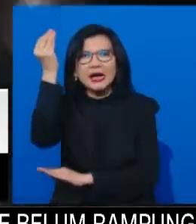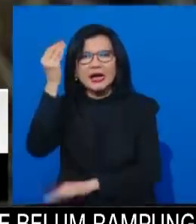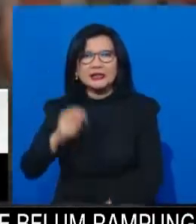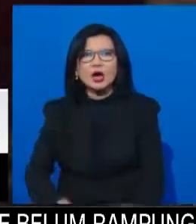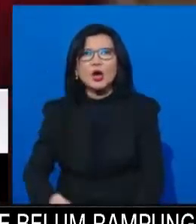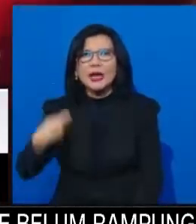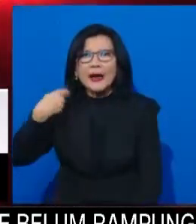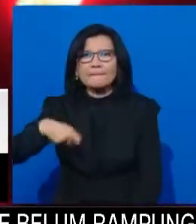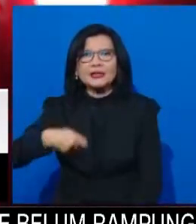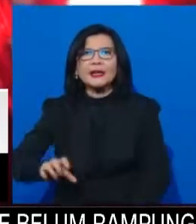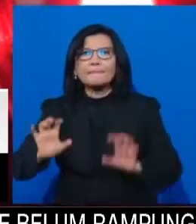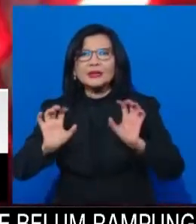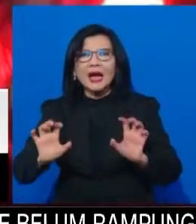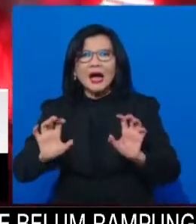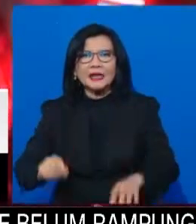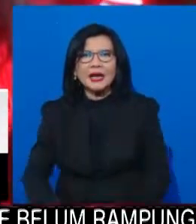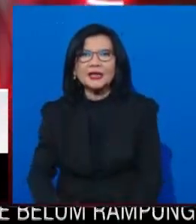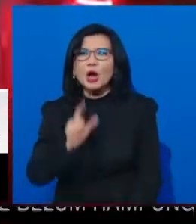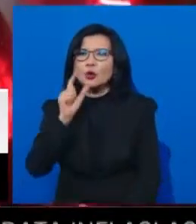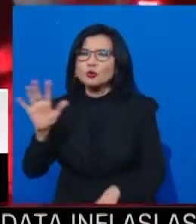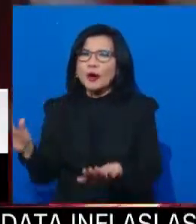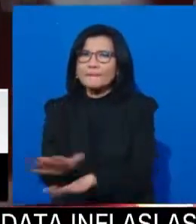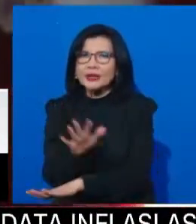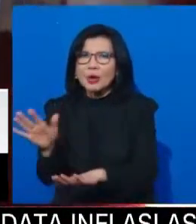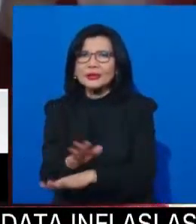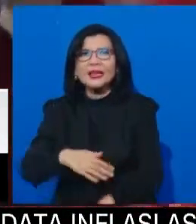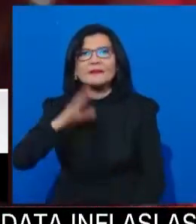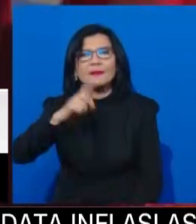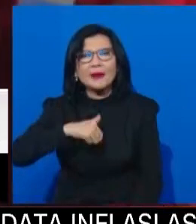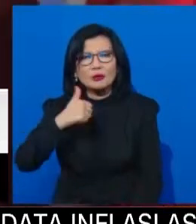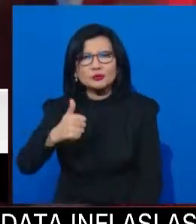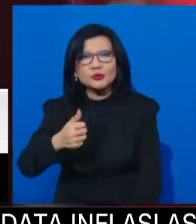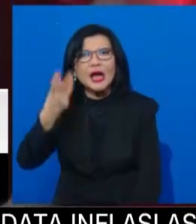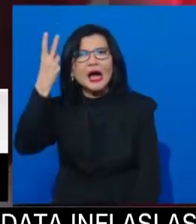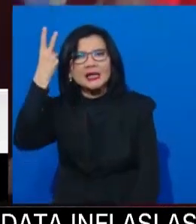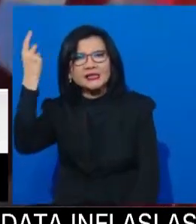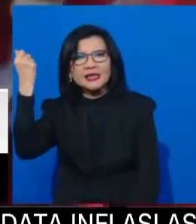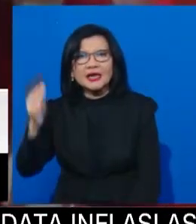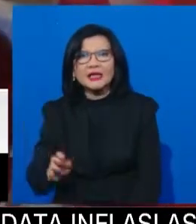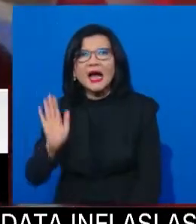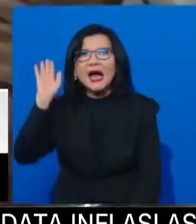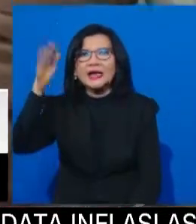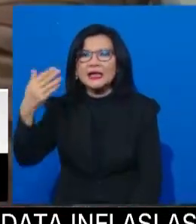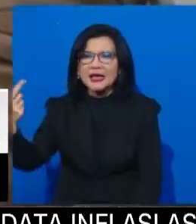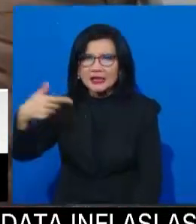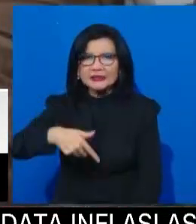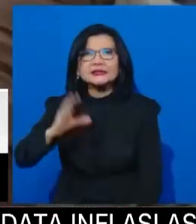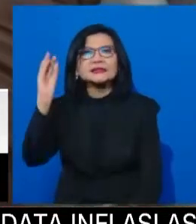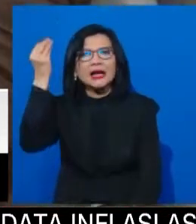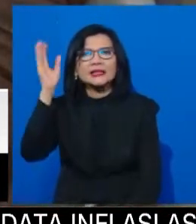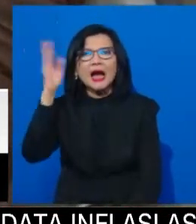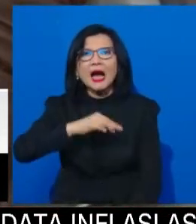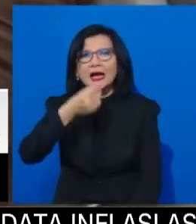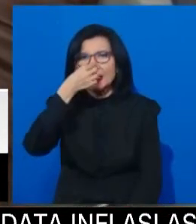Menteri Pertahanan Prabowo Subianto untuk mendapatkan perawatan lebih baik. Rencananya Nabila dan orang tuanya akan bertolak ke Jakarta pada Kamis